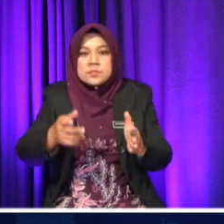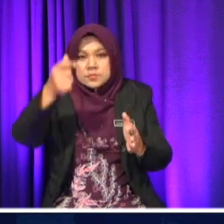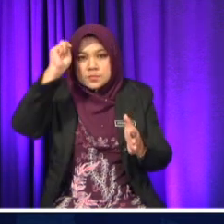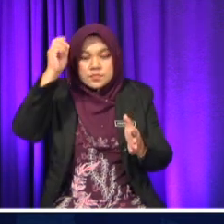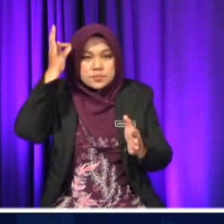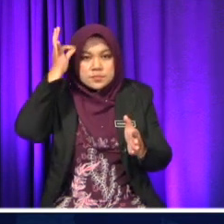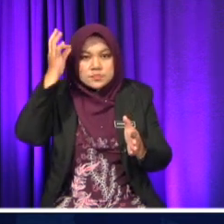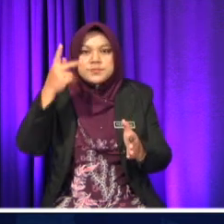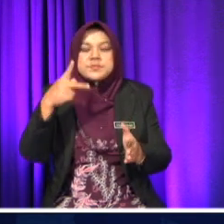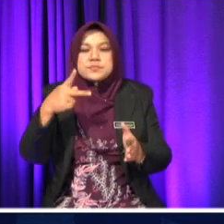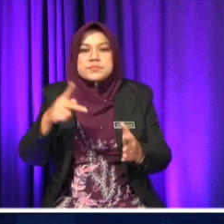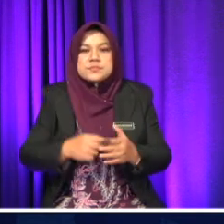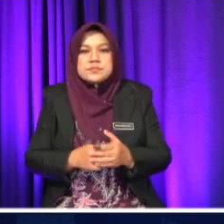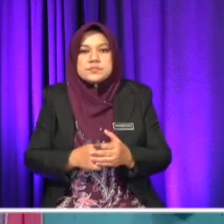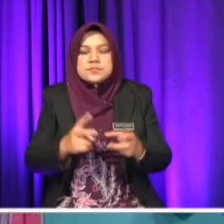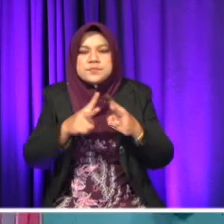kuning